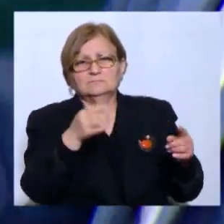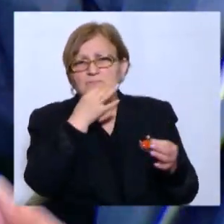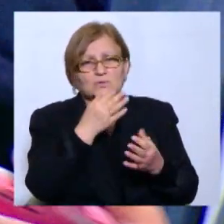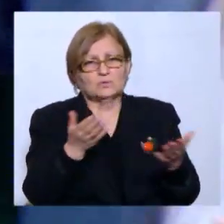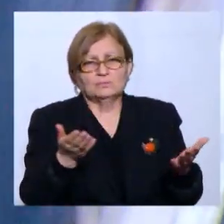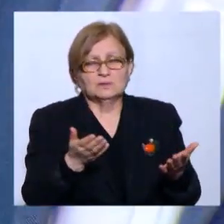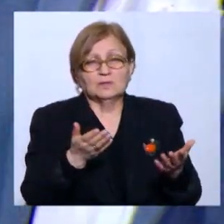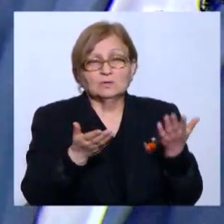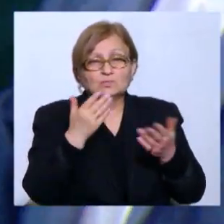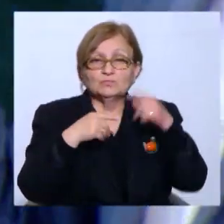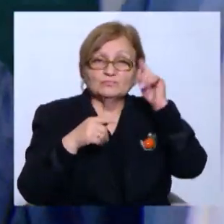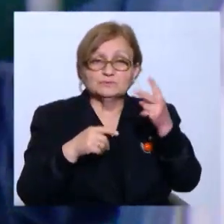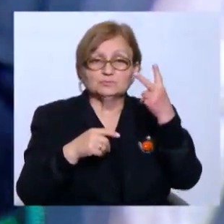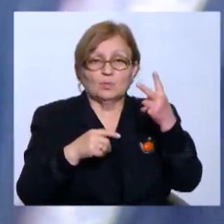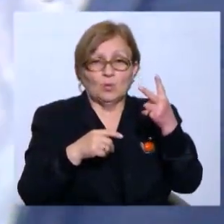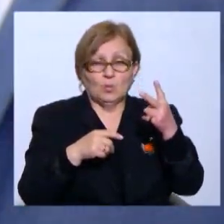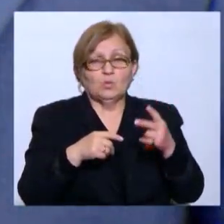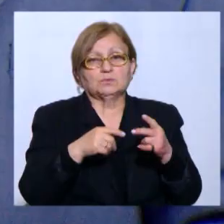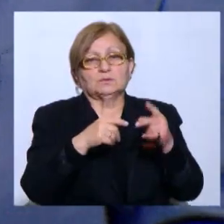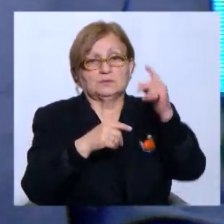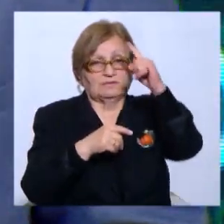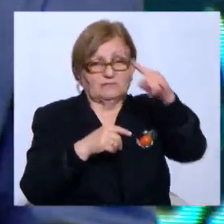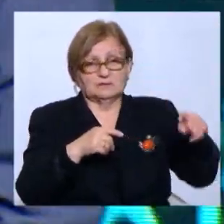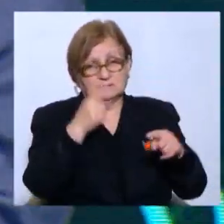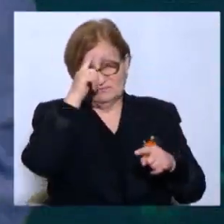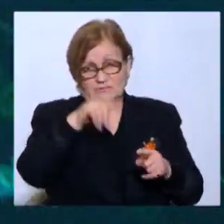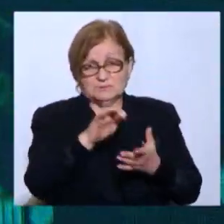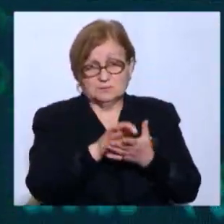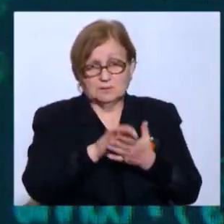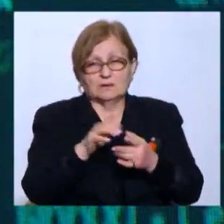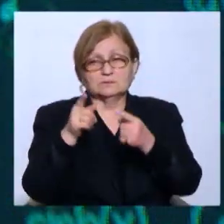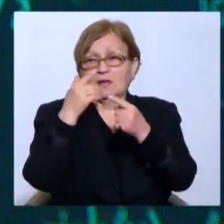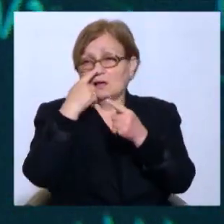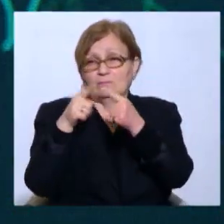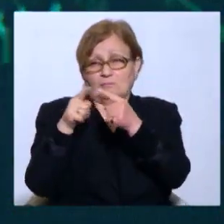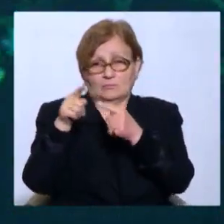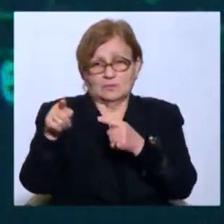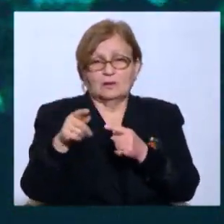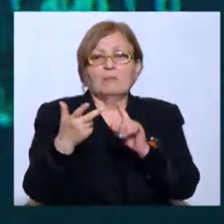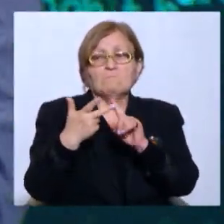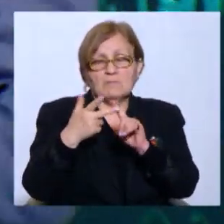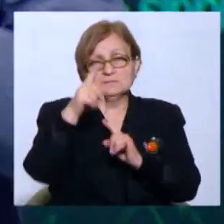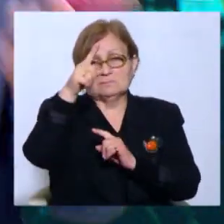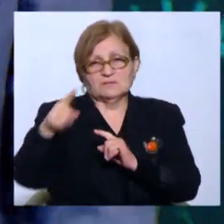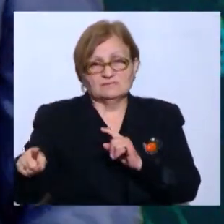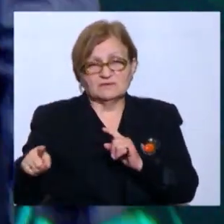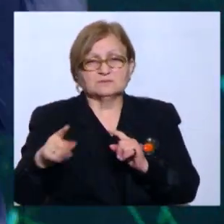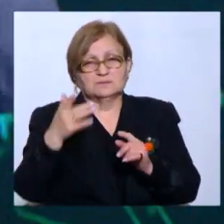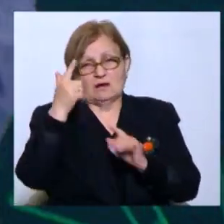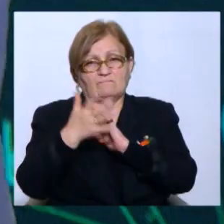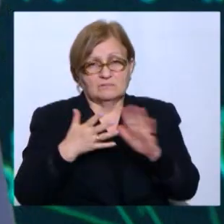გვერდის. თუ ჩვენ ვიცით ორი გვერდი და მათ შორის მდებარე კუთხე, ამ ორი გვერდის მდებარე კუთხე, შეგვიძლია გავიგოთ მესამე გვერდი. და მესამე გვერდის შემდეგ მეორე